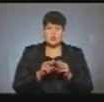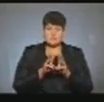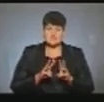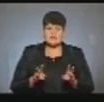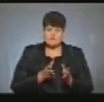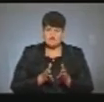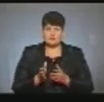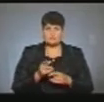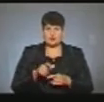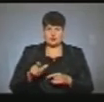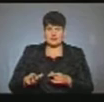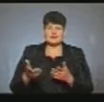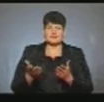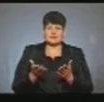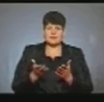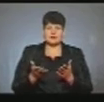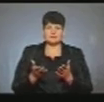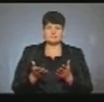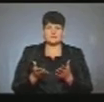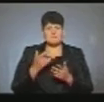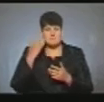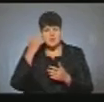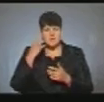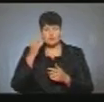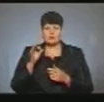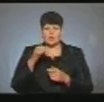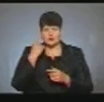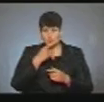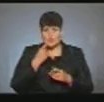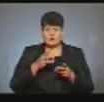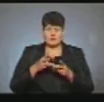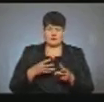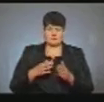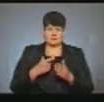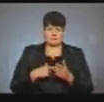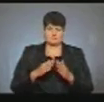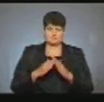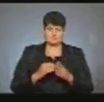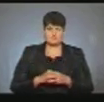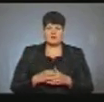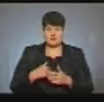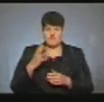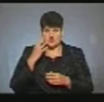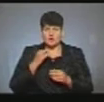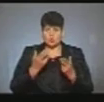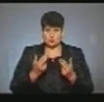виходом для людей, які все ж таки мріють про індивідуальне опалення в своїй оселі? Я вважаю так.